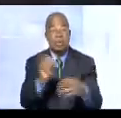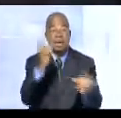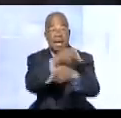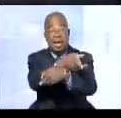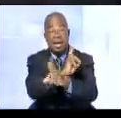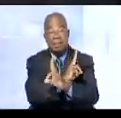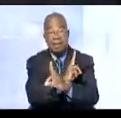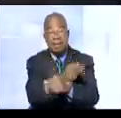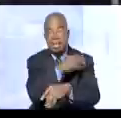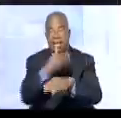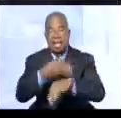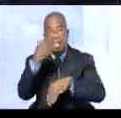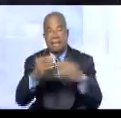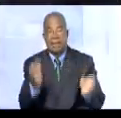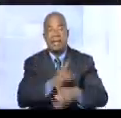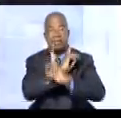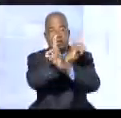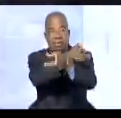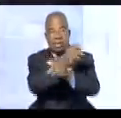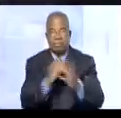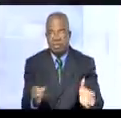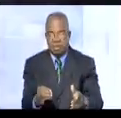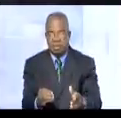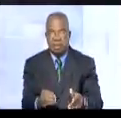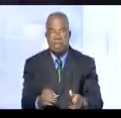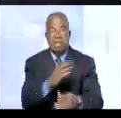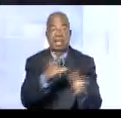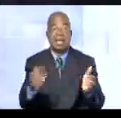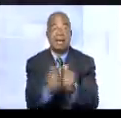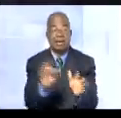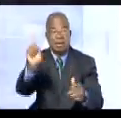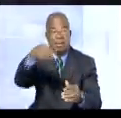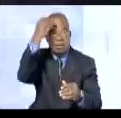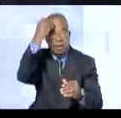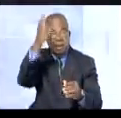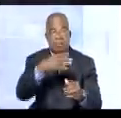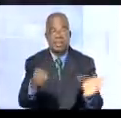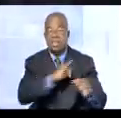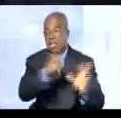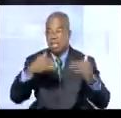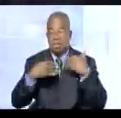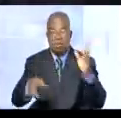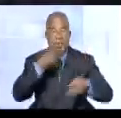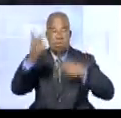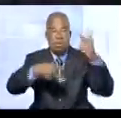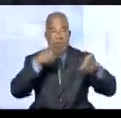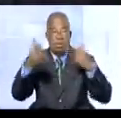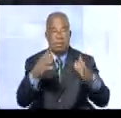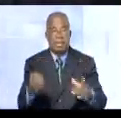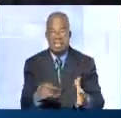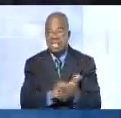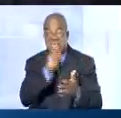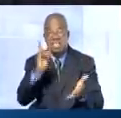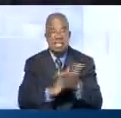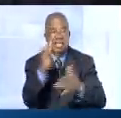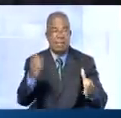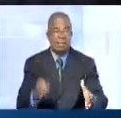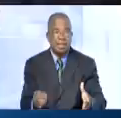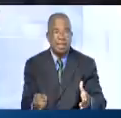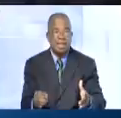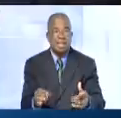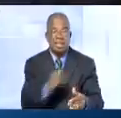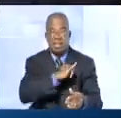son utilisation. Et le Premier ministre Daniel Kablan-Duncan promet accélérer le processus. Il y a le VTIB à Bassam,